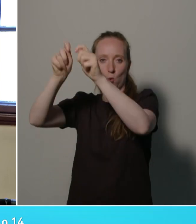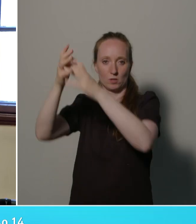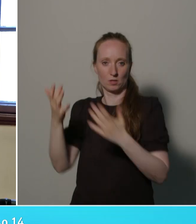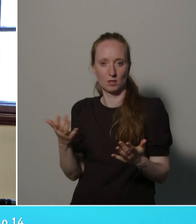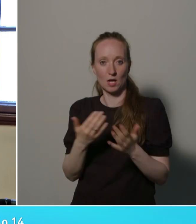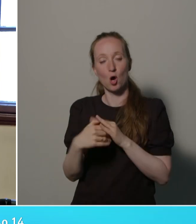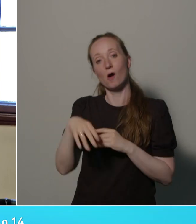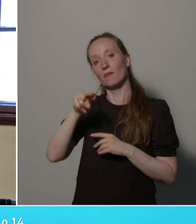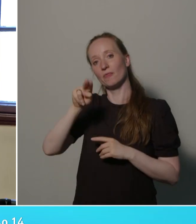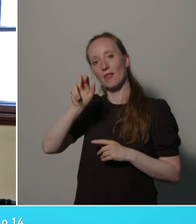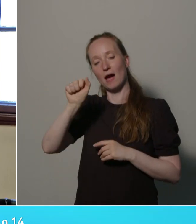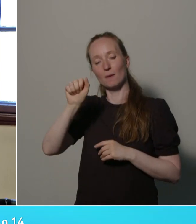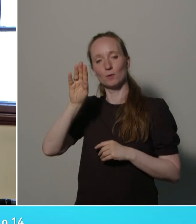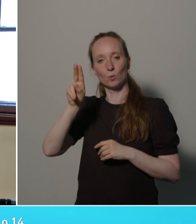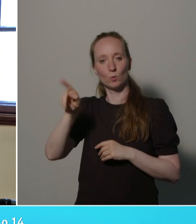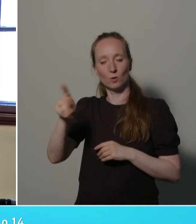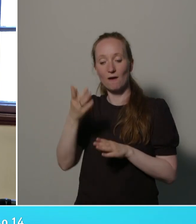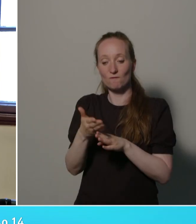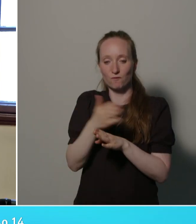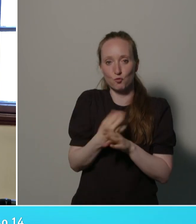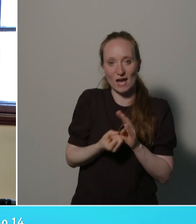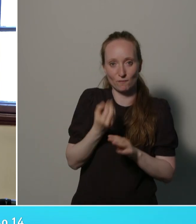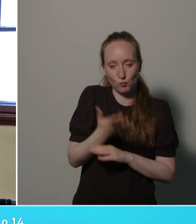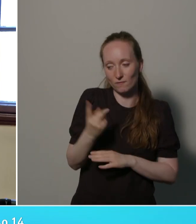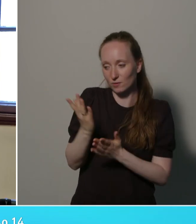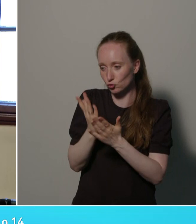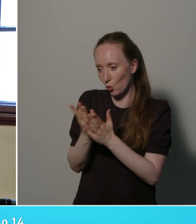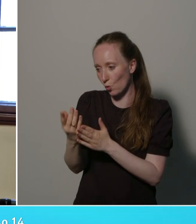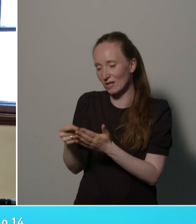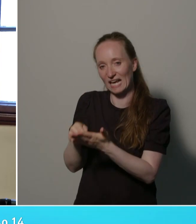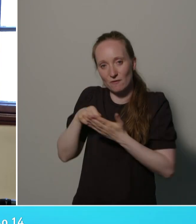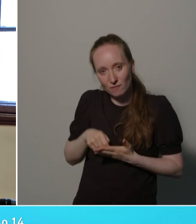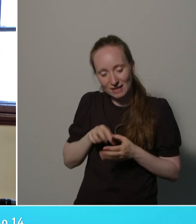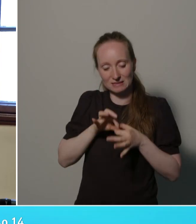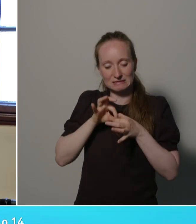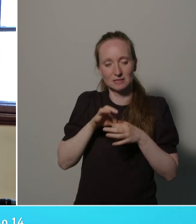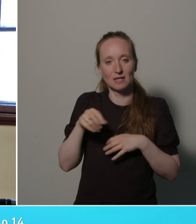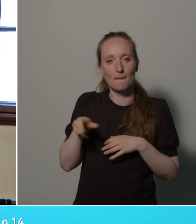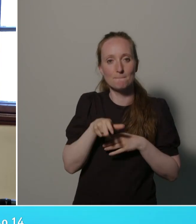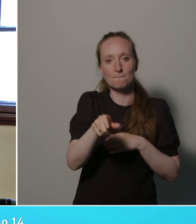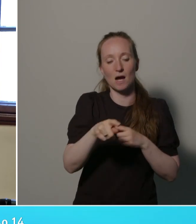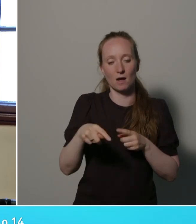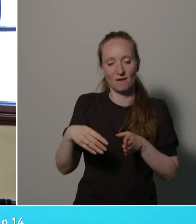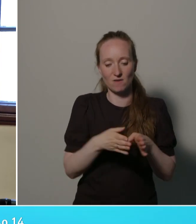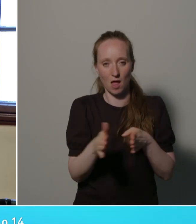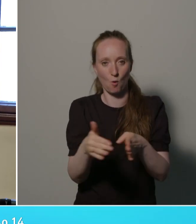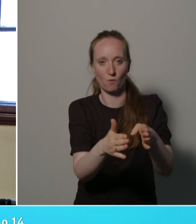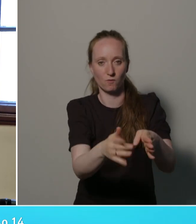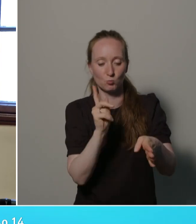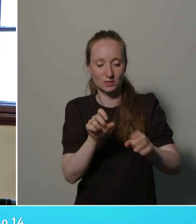Vorentwurf enthielt auch wichtige Hinweise zur Schonung des Bachlaufs. Das war auch immer ein ganz wichtiges Thema in den Gesprächen vor